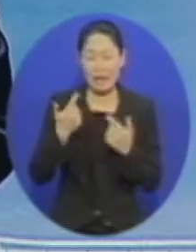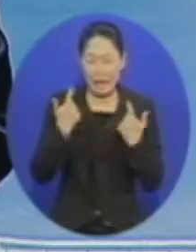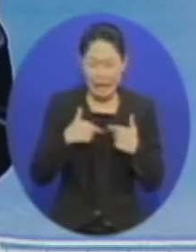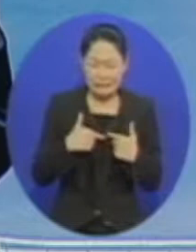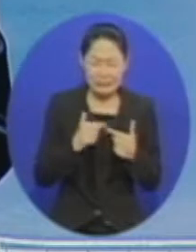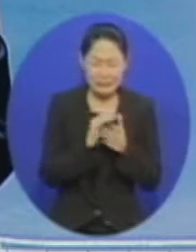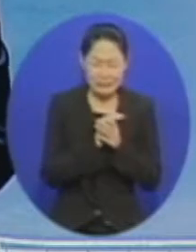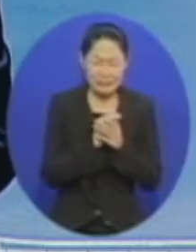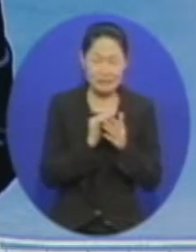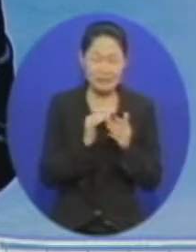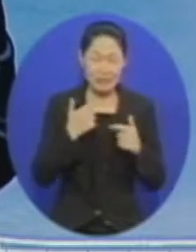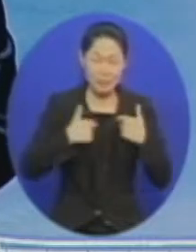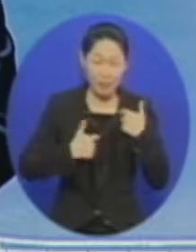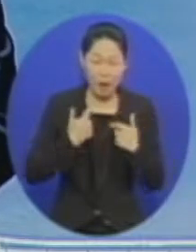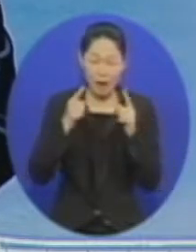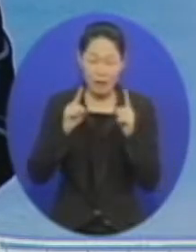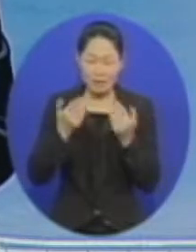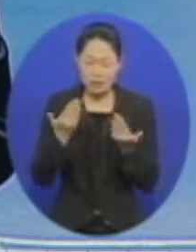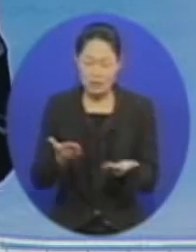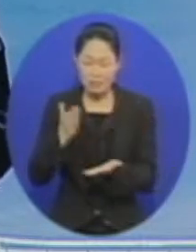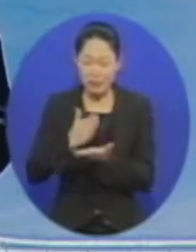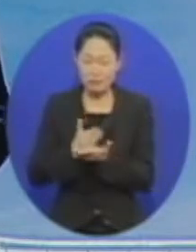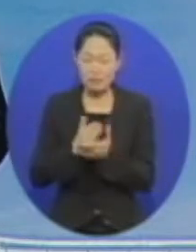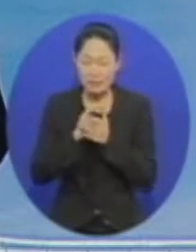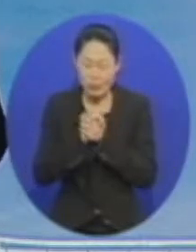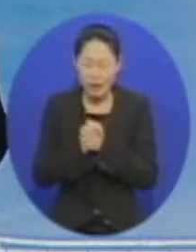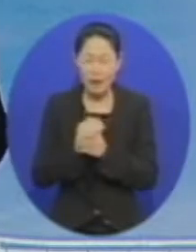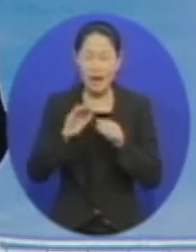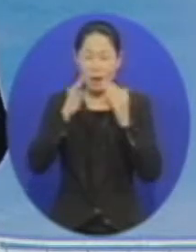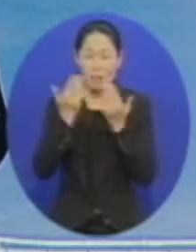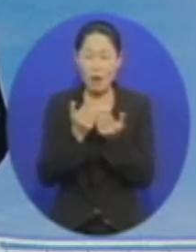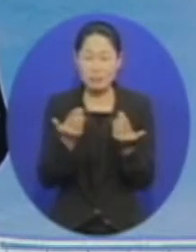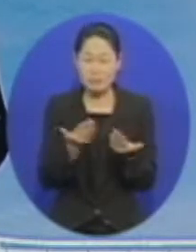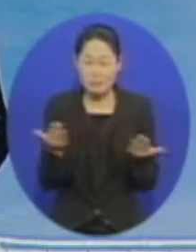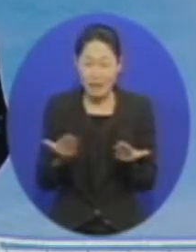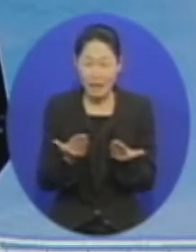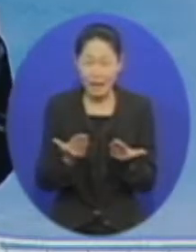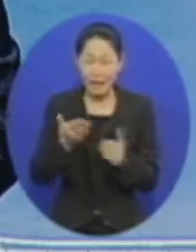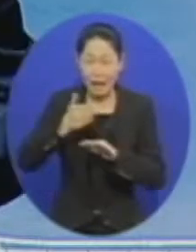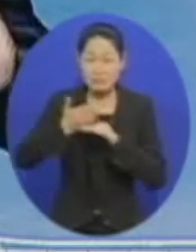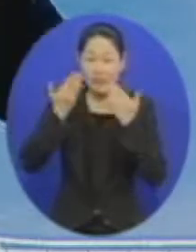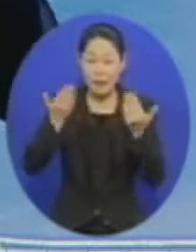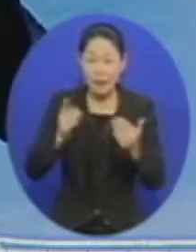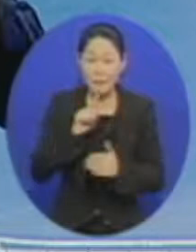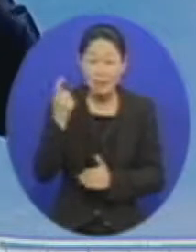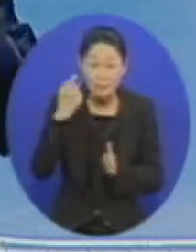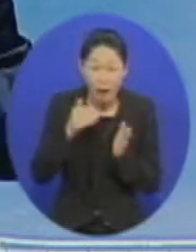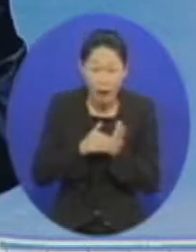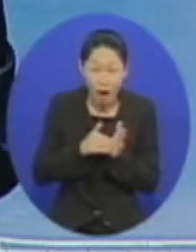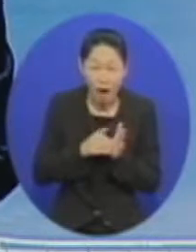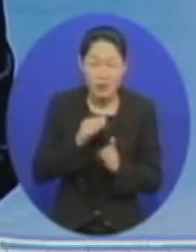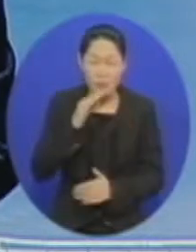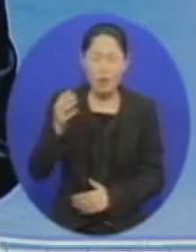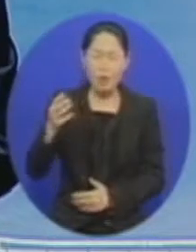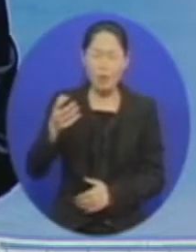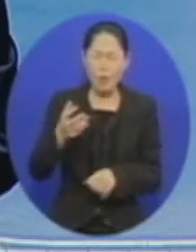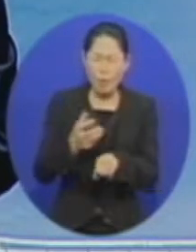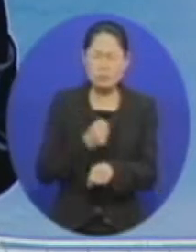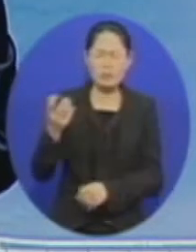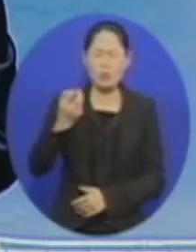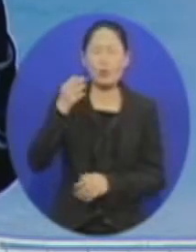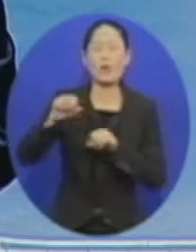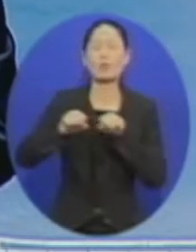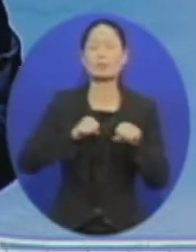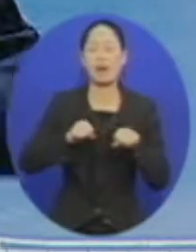범사에 감사하라 이런 말씀 들으신 적 있나요 * 엄청난 성령이 역사요